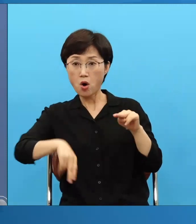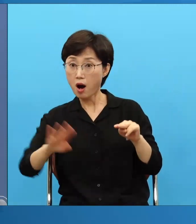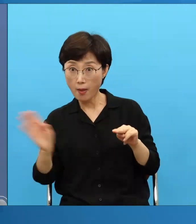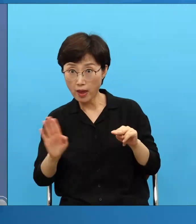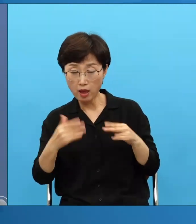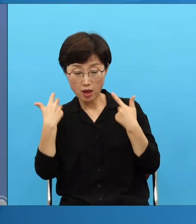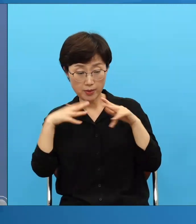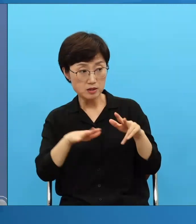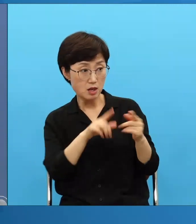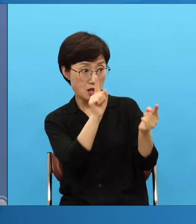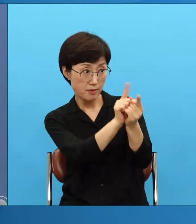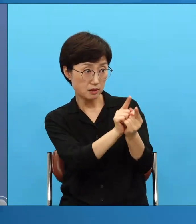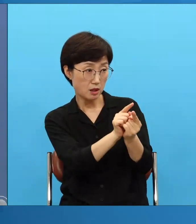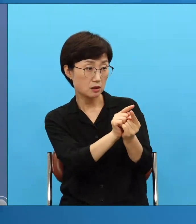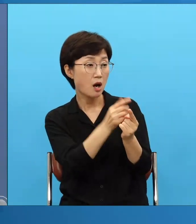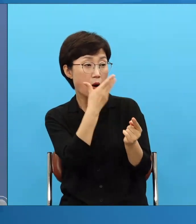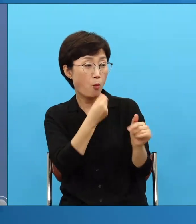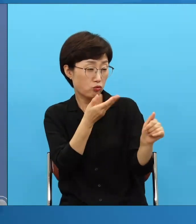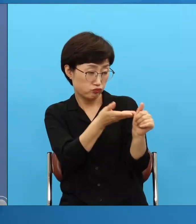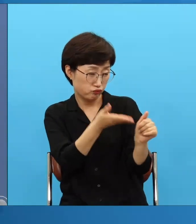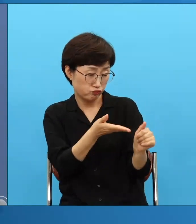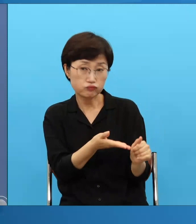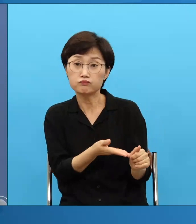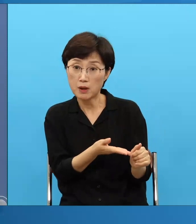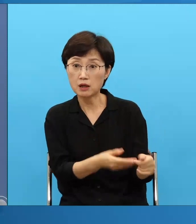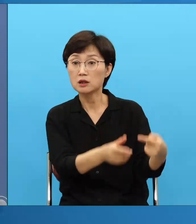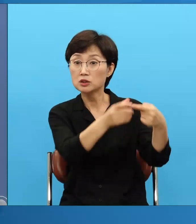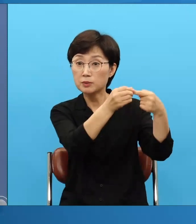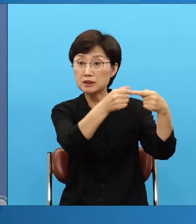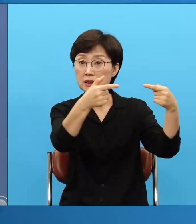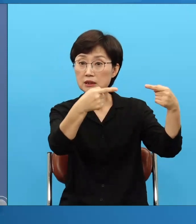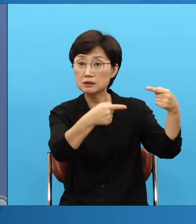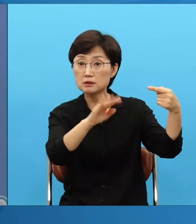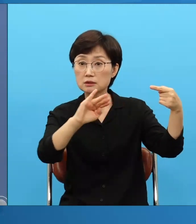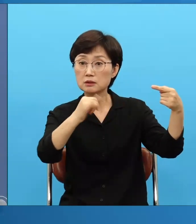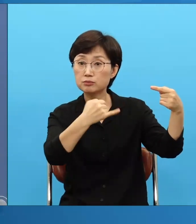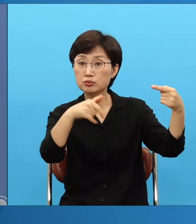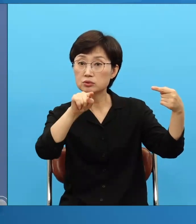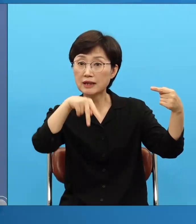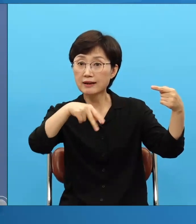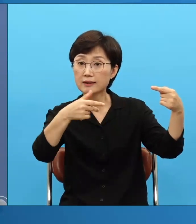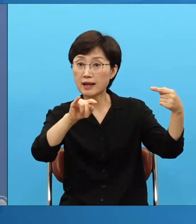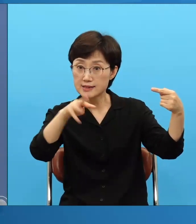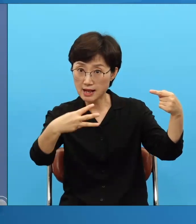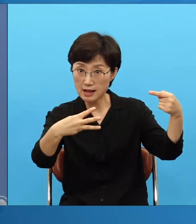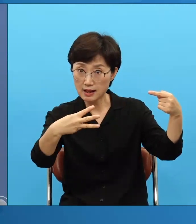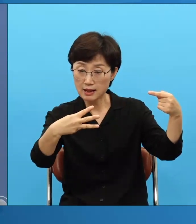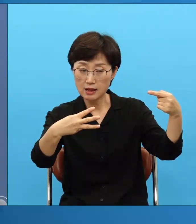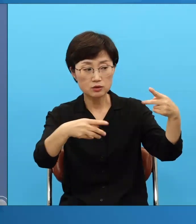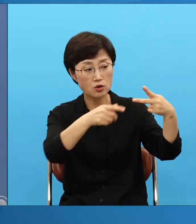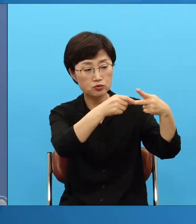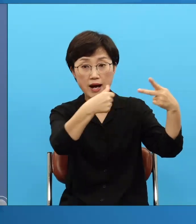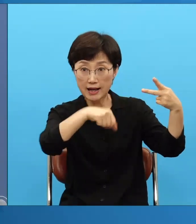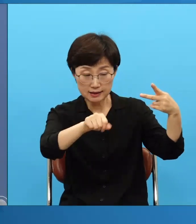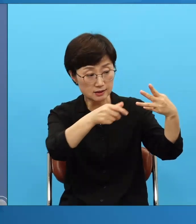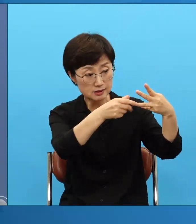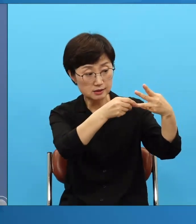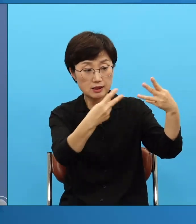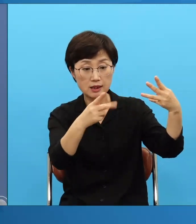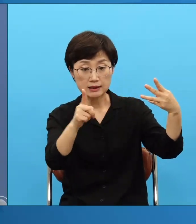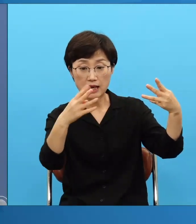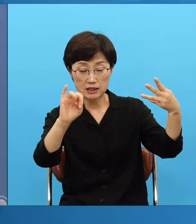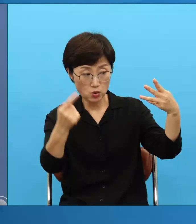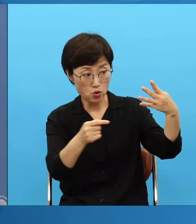serve 4 kings. 노부갓네살 왕 살렸죠. He was so 그 tremendous. 아들 벨사살 왕 살렸죠. He saved 다리오 Nebuchadnezzar 살렸죠. and then